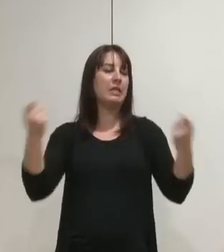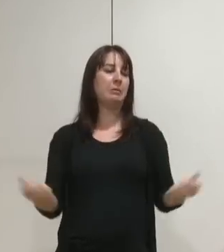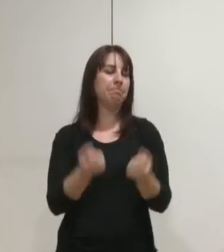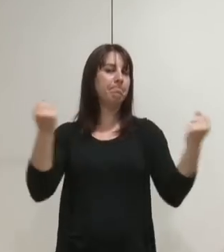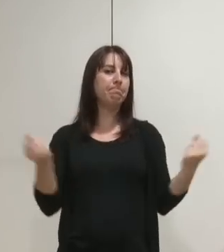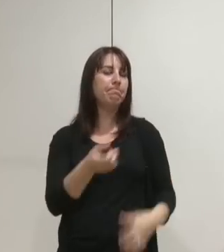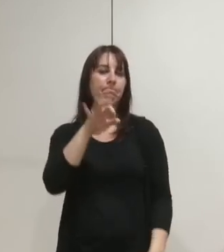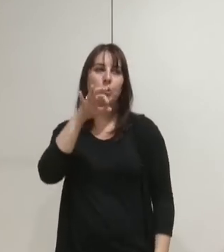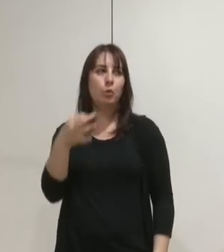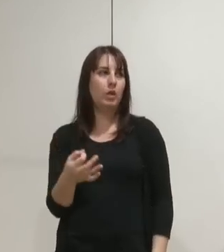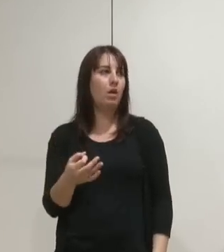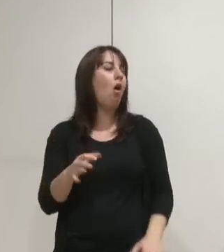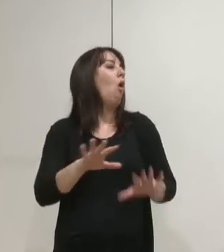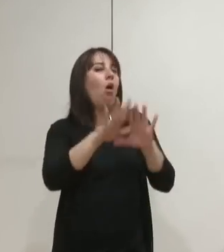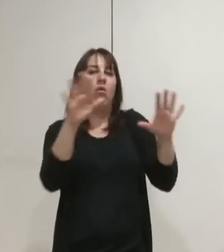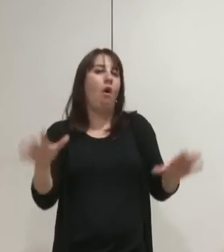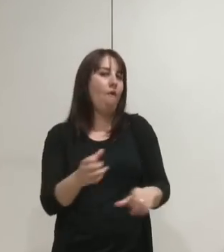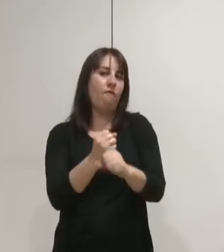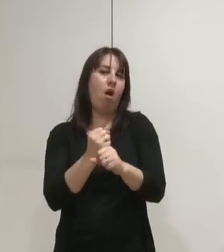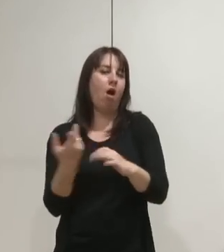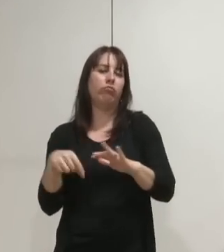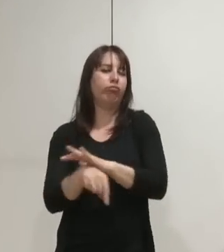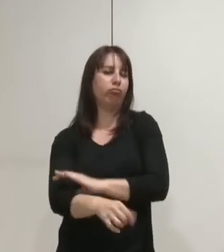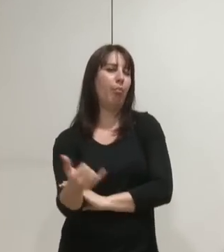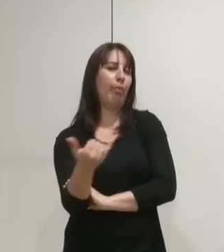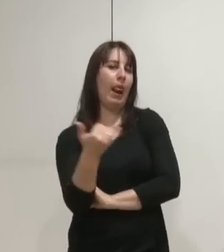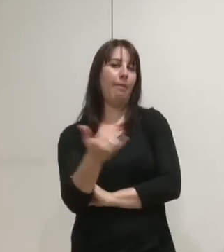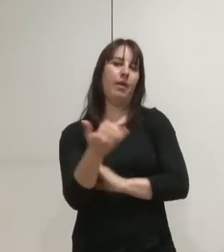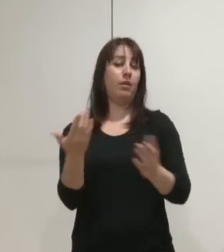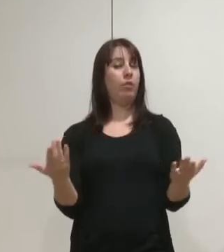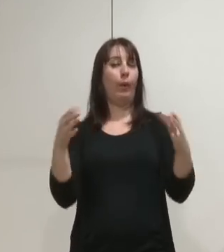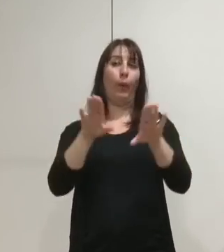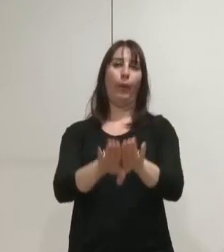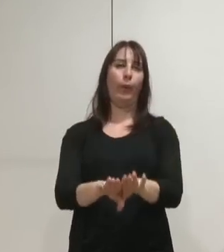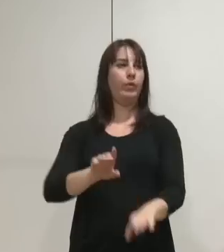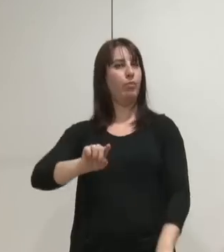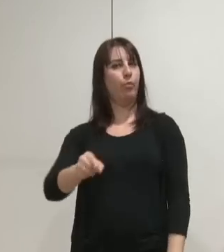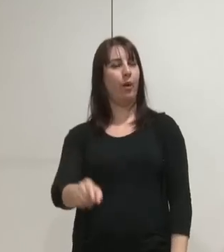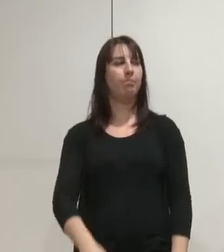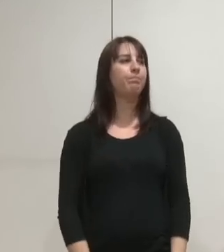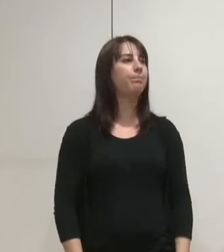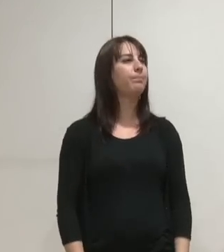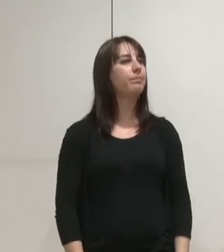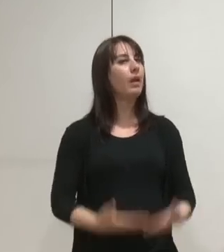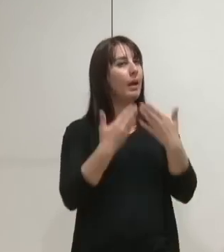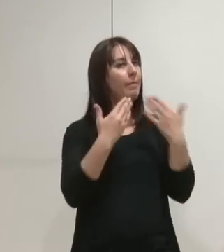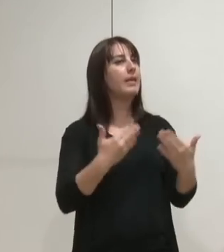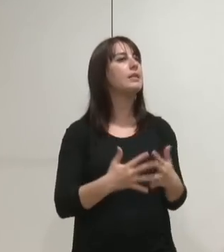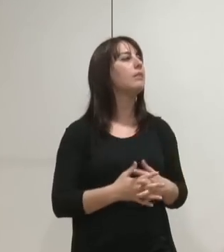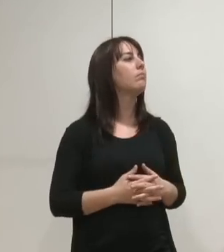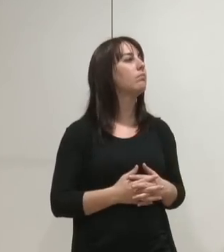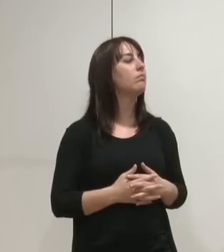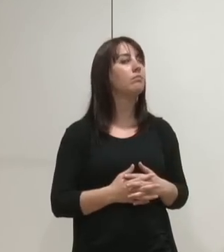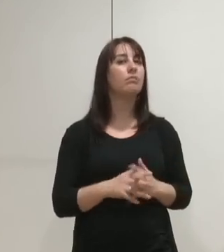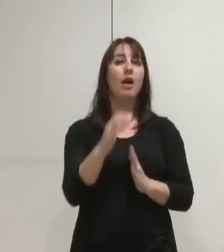le coup voilà je n'irai pas plus loin et on en terminera là merci je mets